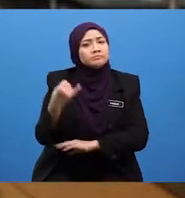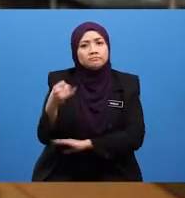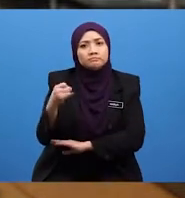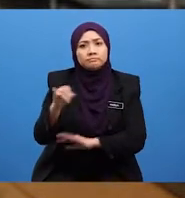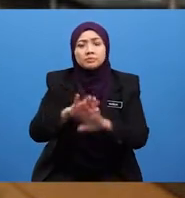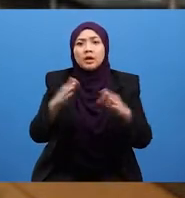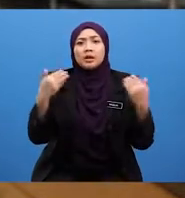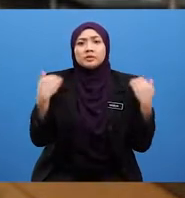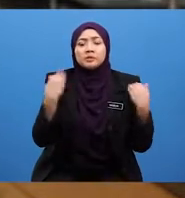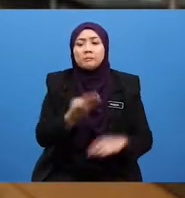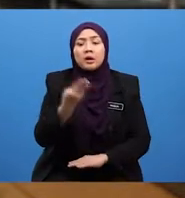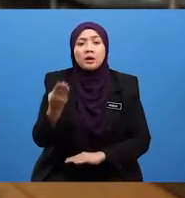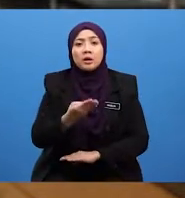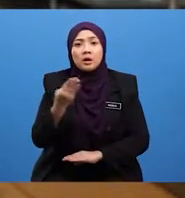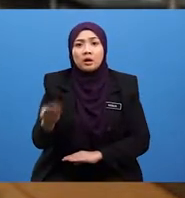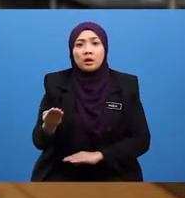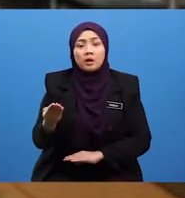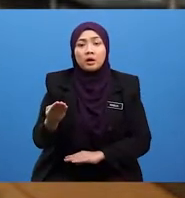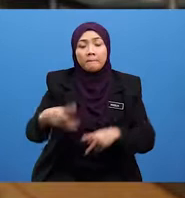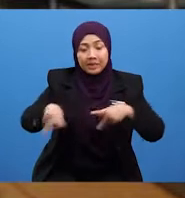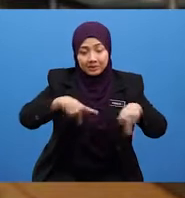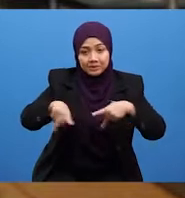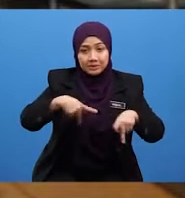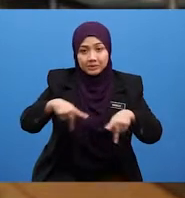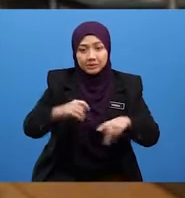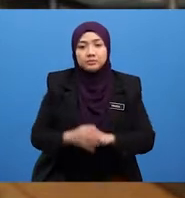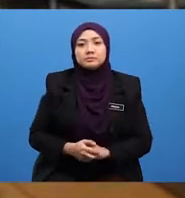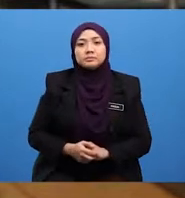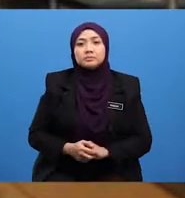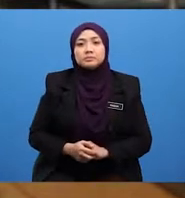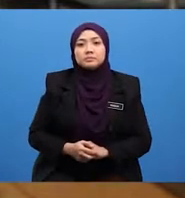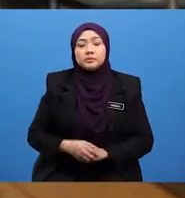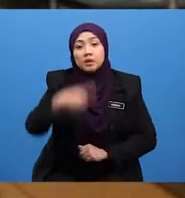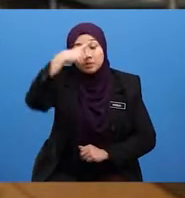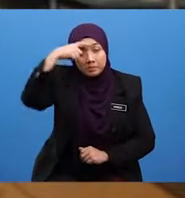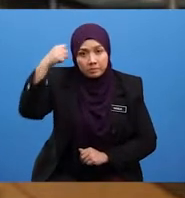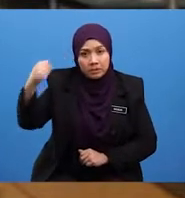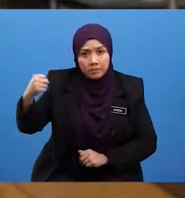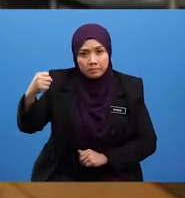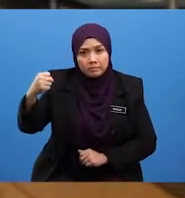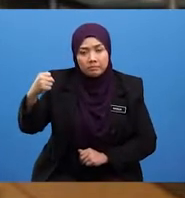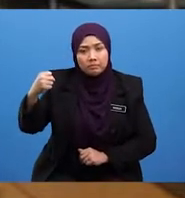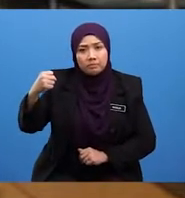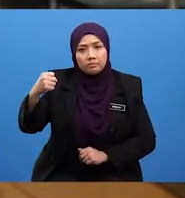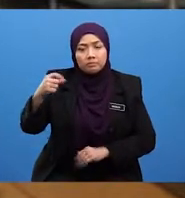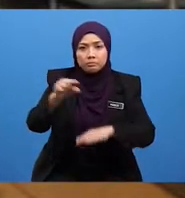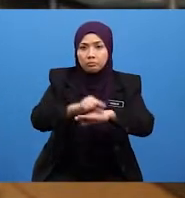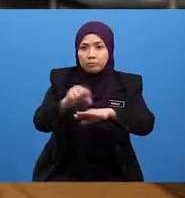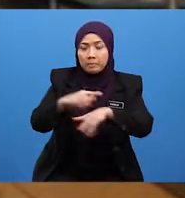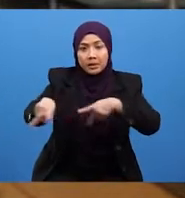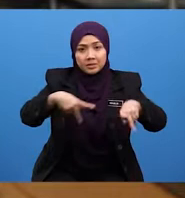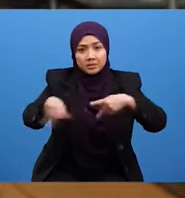mempunyai barangan plastik? Sukar bukan? Ini kerana kegunaan plastik